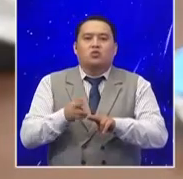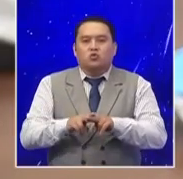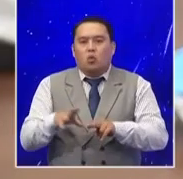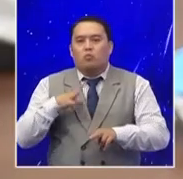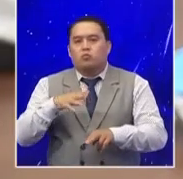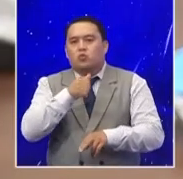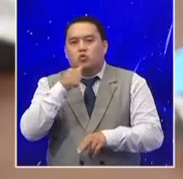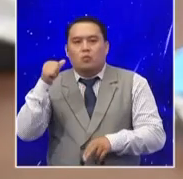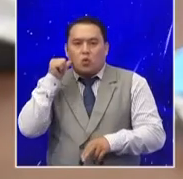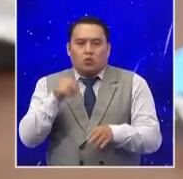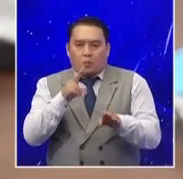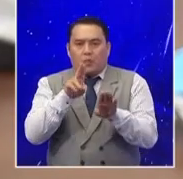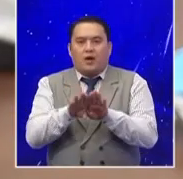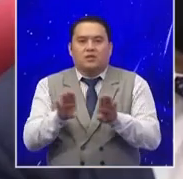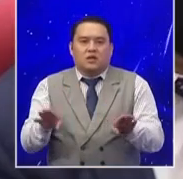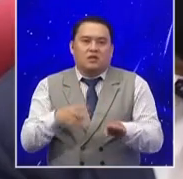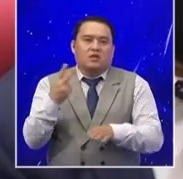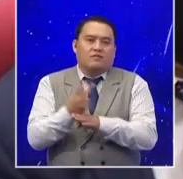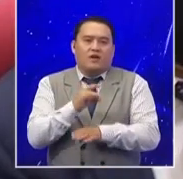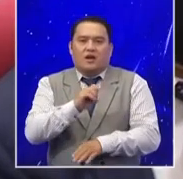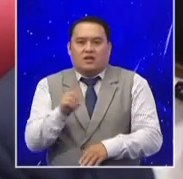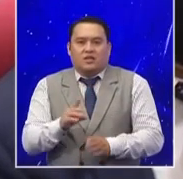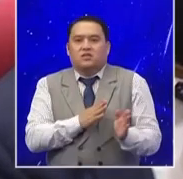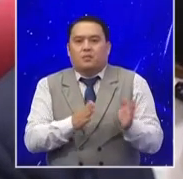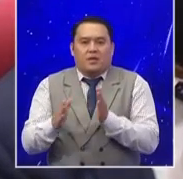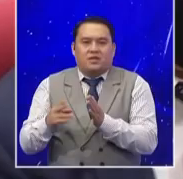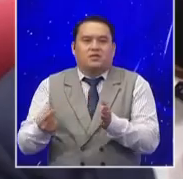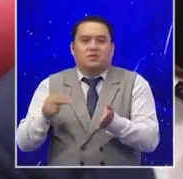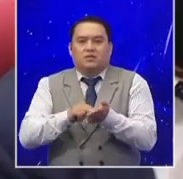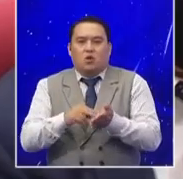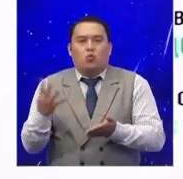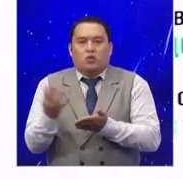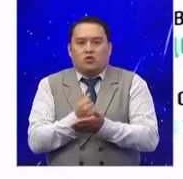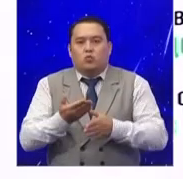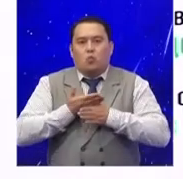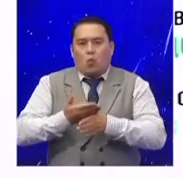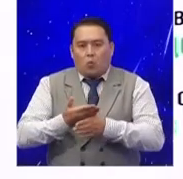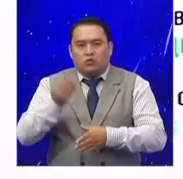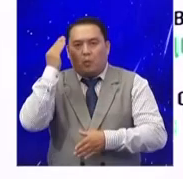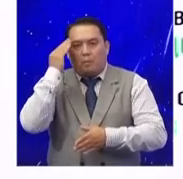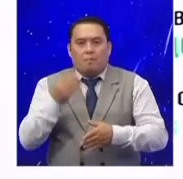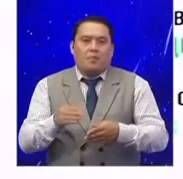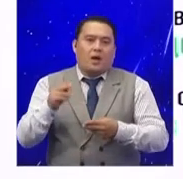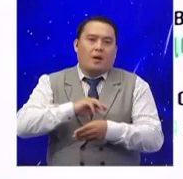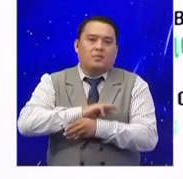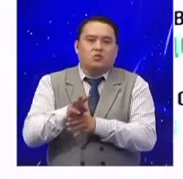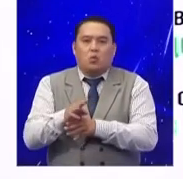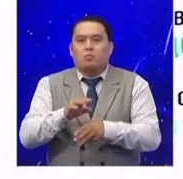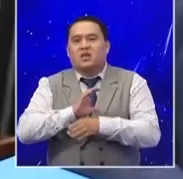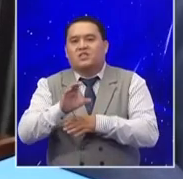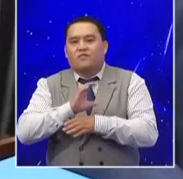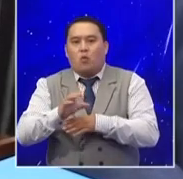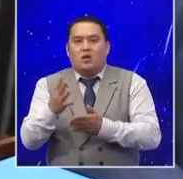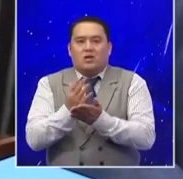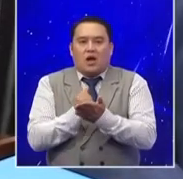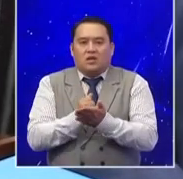однако, меньше прошлогодних показателей практически в два раза. Стабилизовать цены удалось благодаря принятому комплексу мер по обеспечению